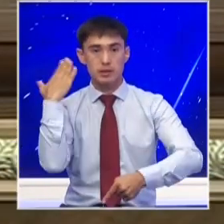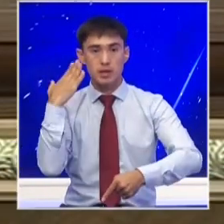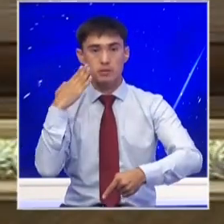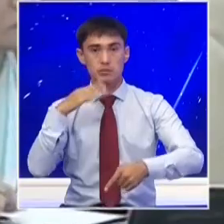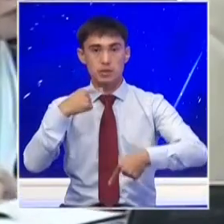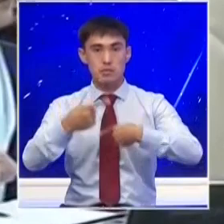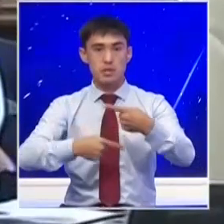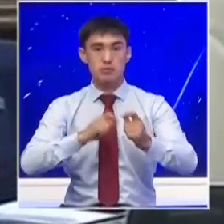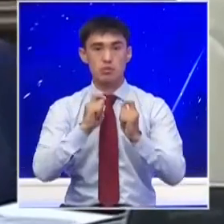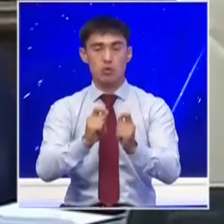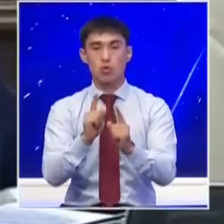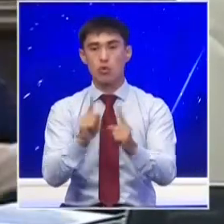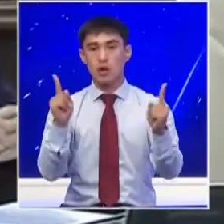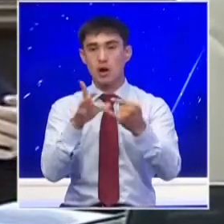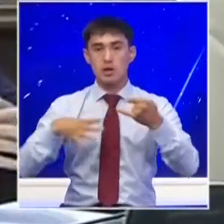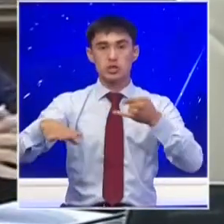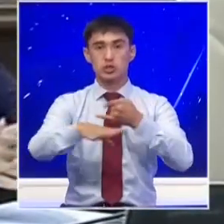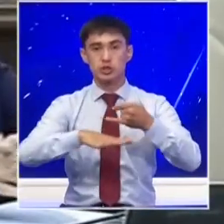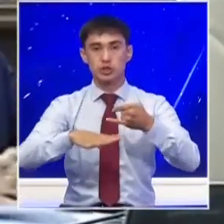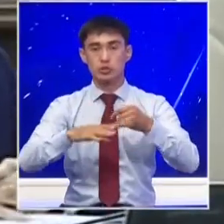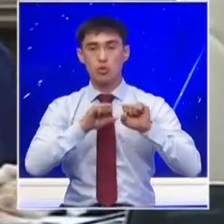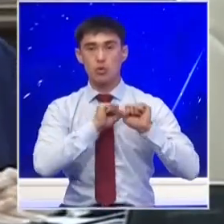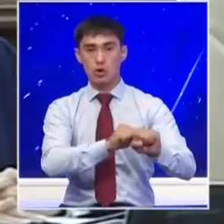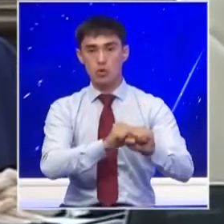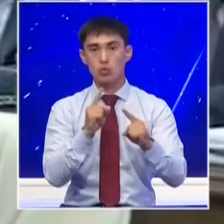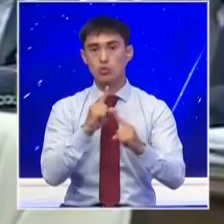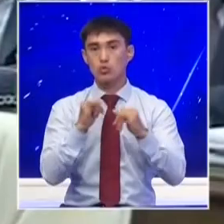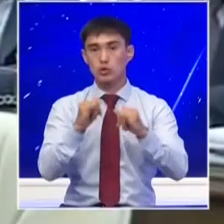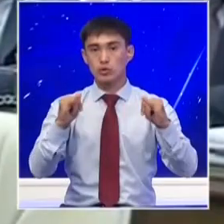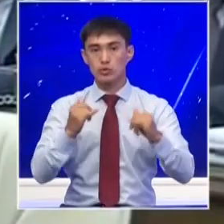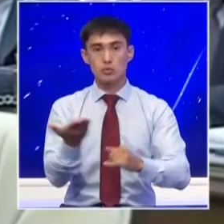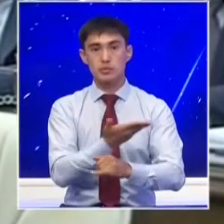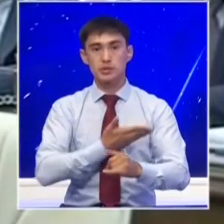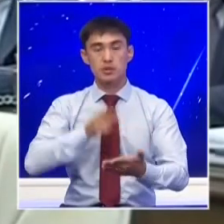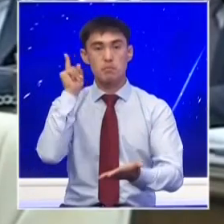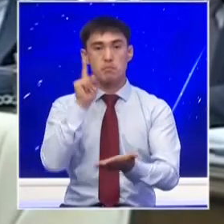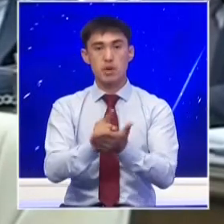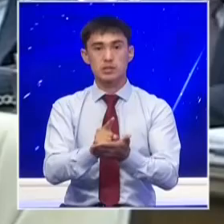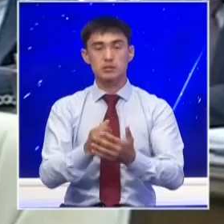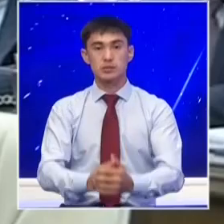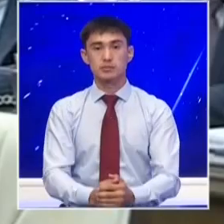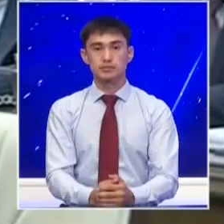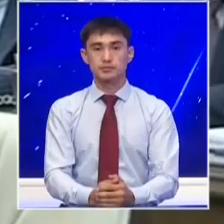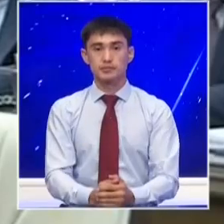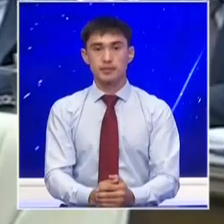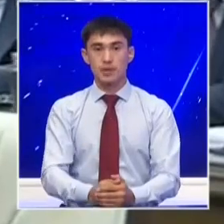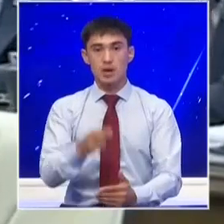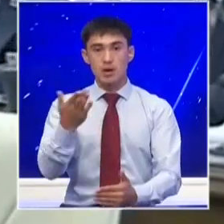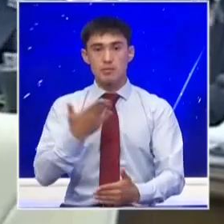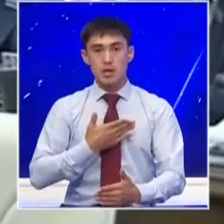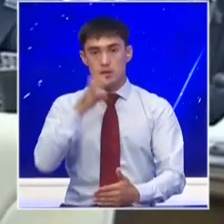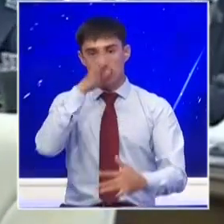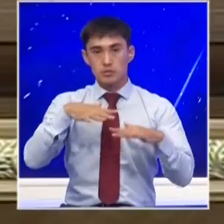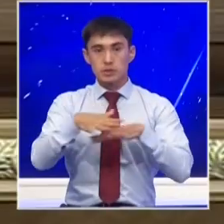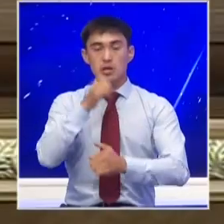Бабалардан мирас болған ұлан ғайыр жерді қорғау, оны өркендету біздің перзиенттік парызымыз.